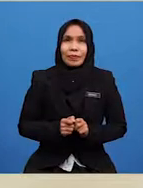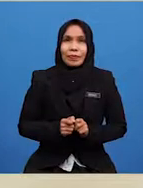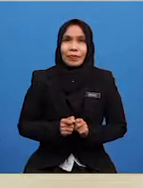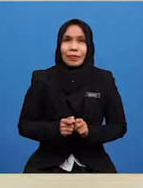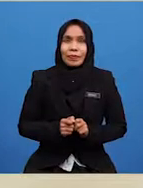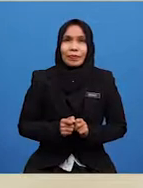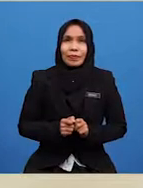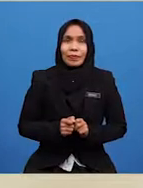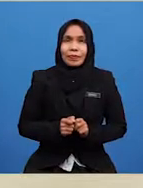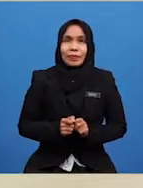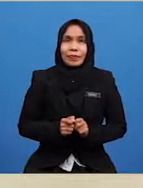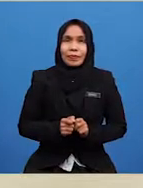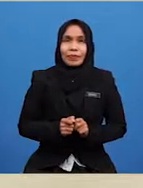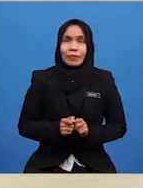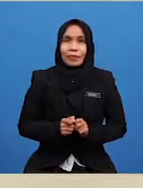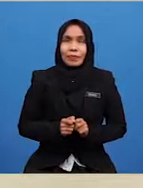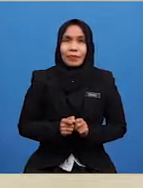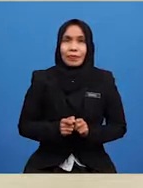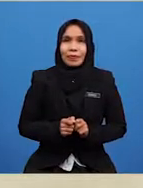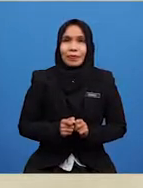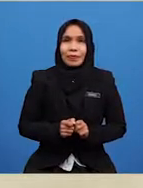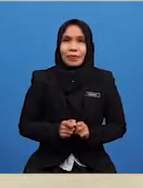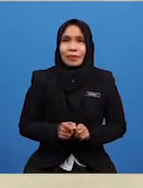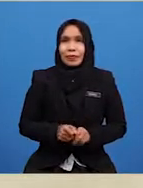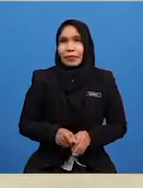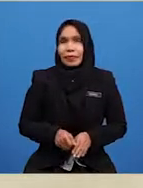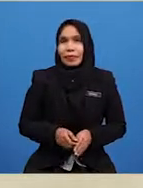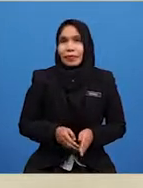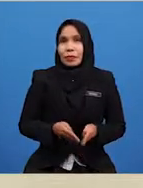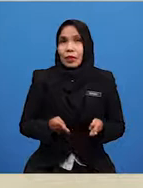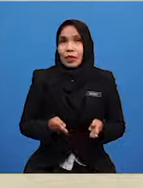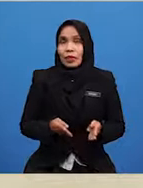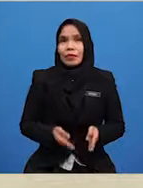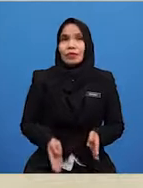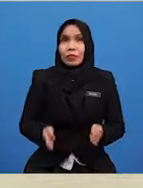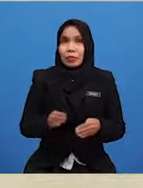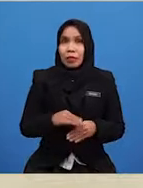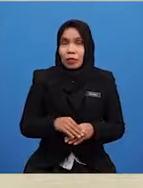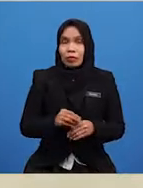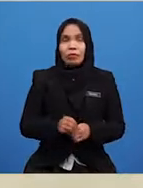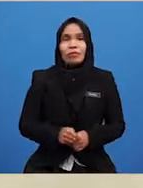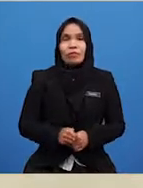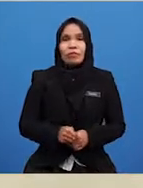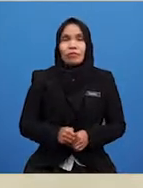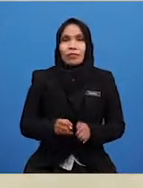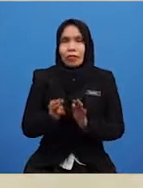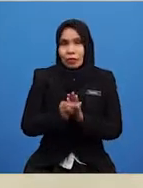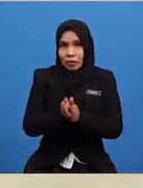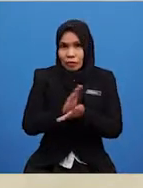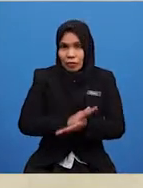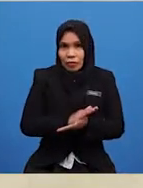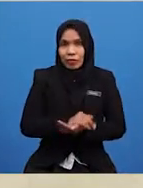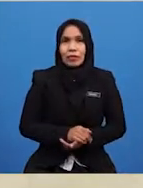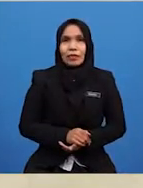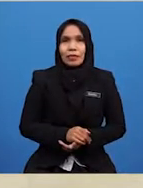tulisan Jawi dan bahasa Melayu. Bahasa Melayu menjadi bahasa persuratan dan bahasa